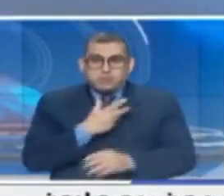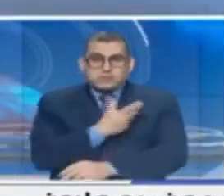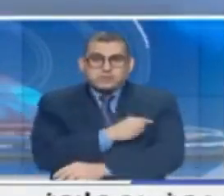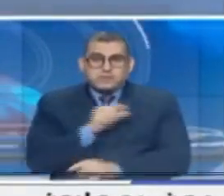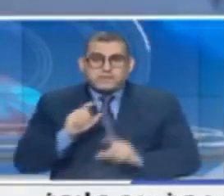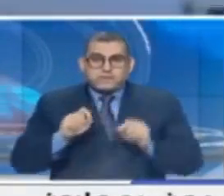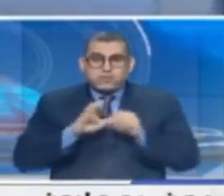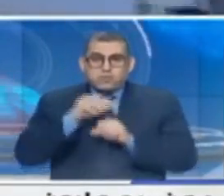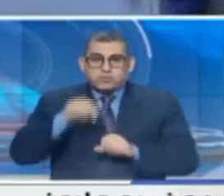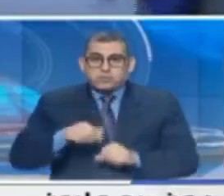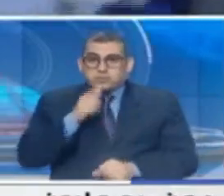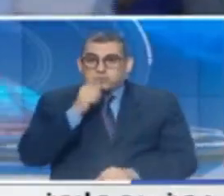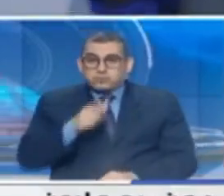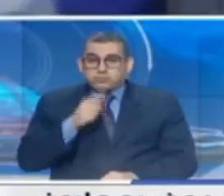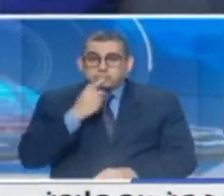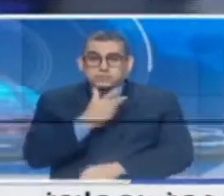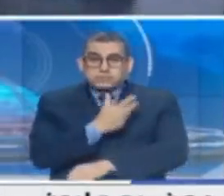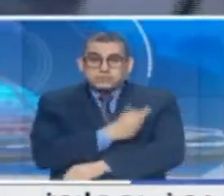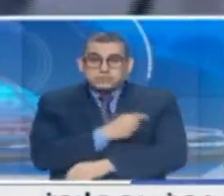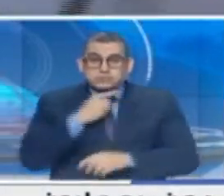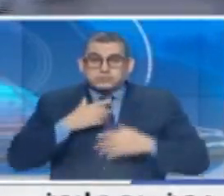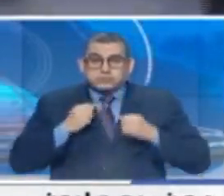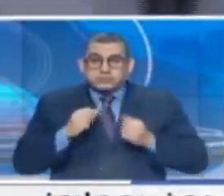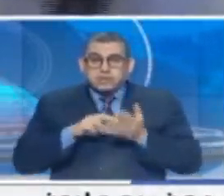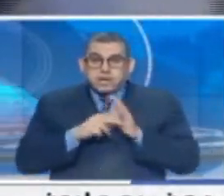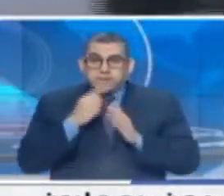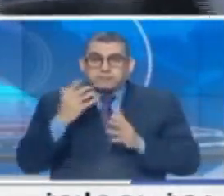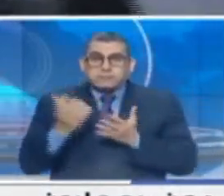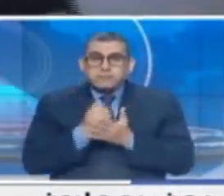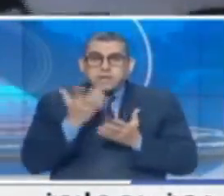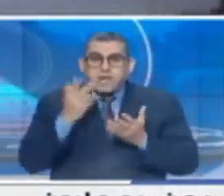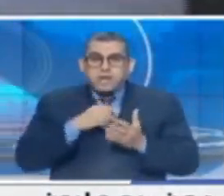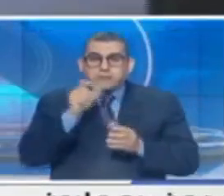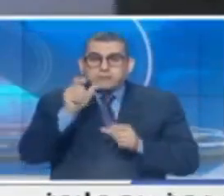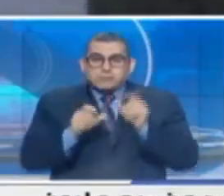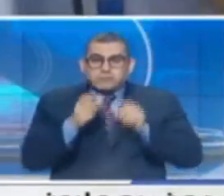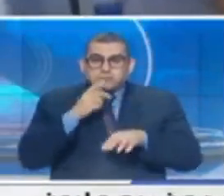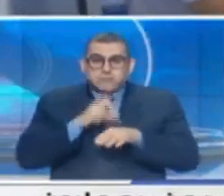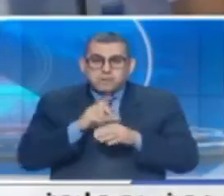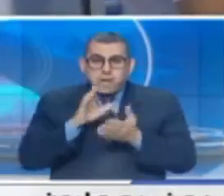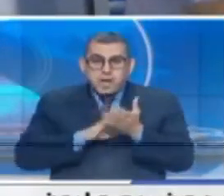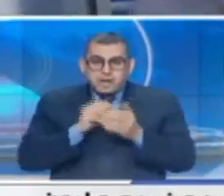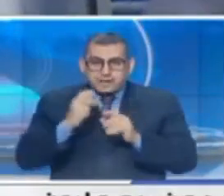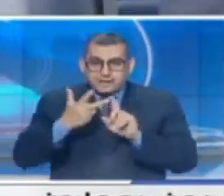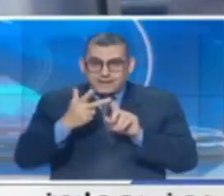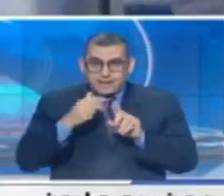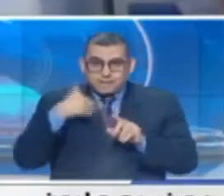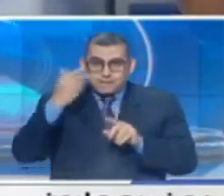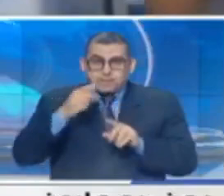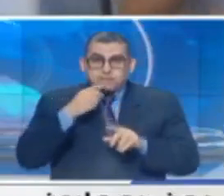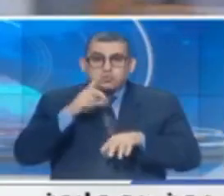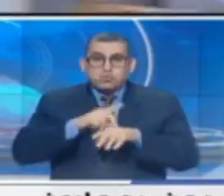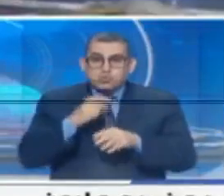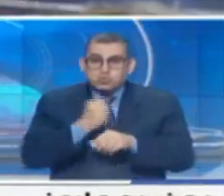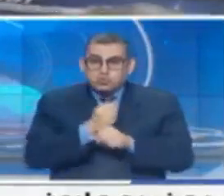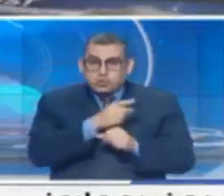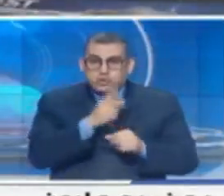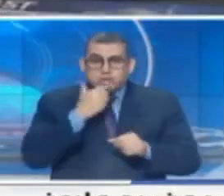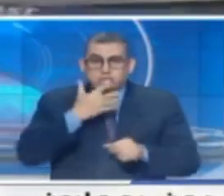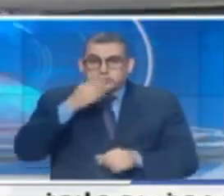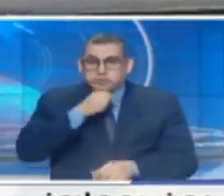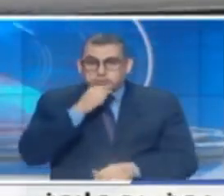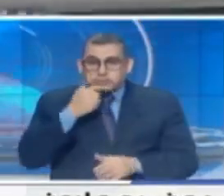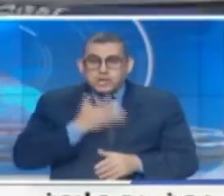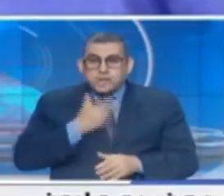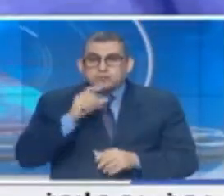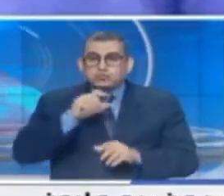اللقاح، مشيرة إلى أن الجرعة المعززة سيحصل عليها الفئة الأكثر عرضة للإصابة من الأطقم الطبية وكبار السن بحد